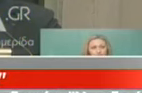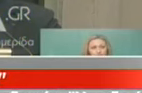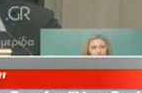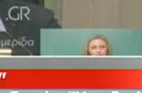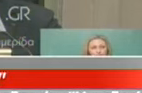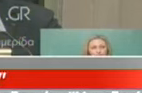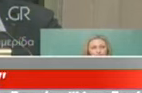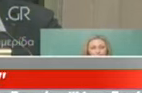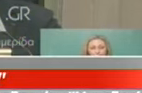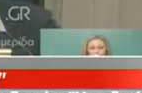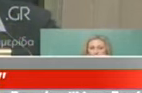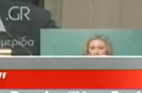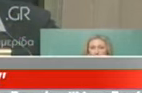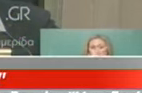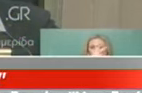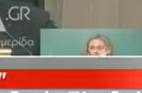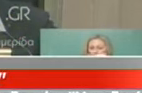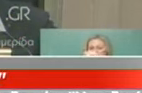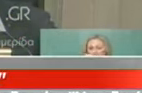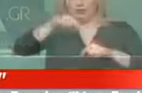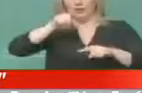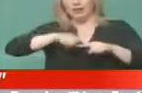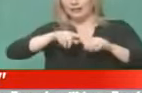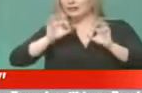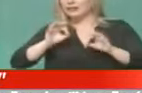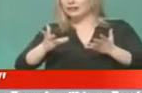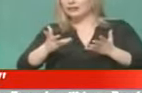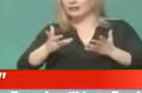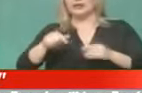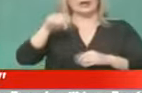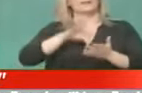μέσα σε όλη την ομπρέλα αυτών των.